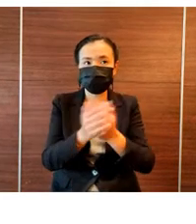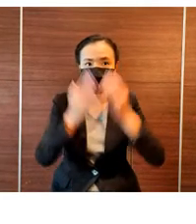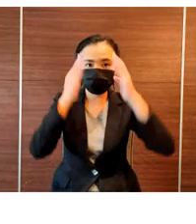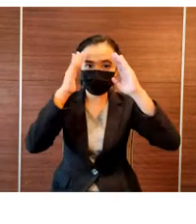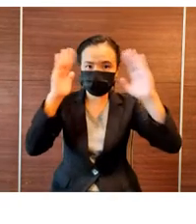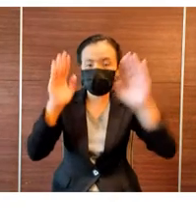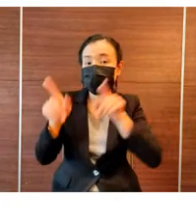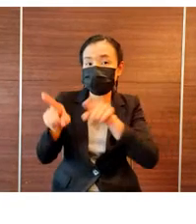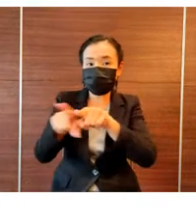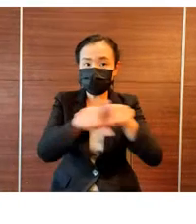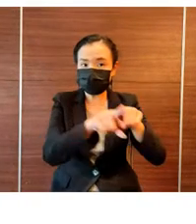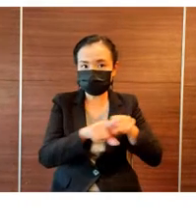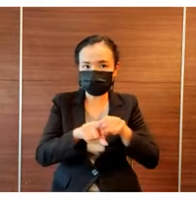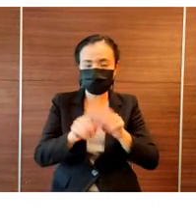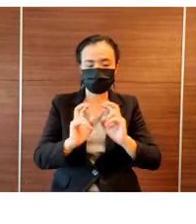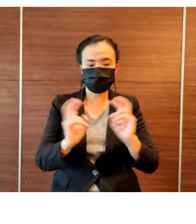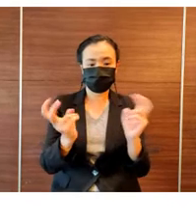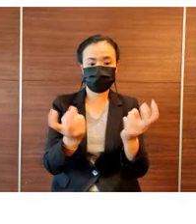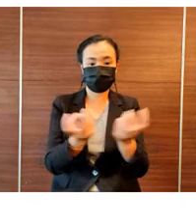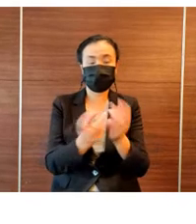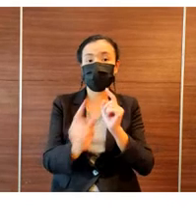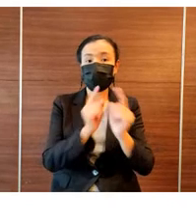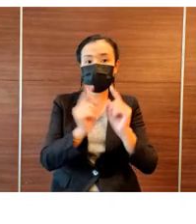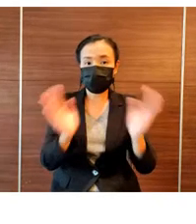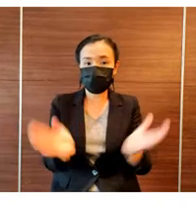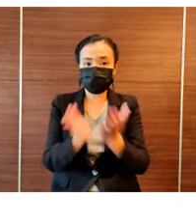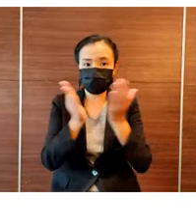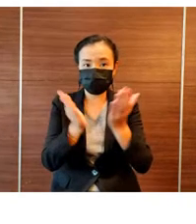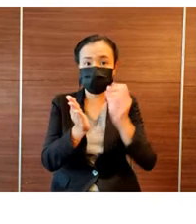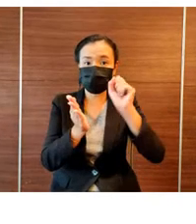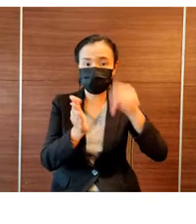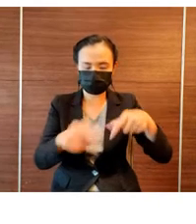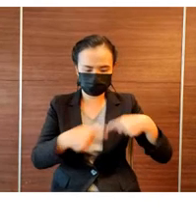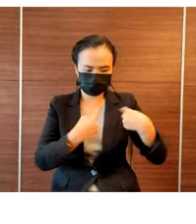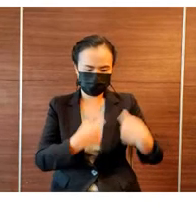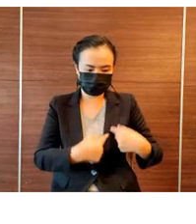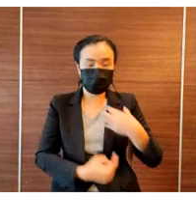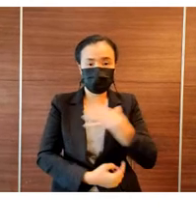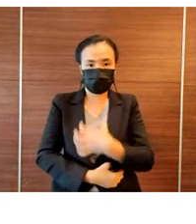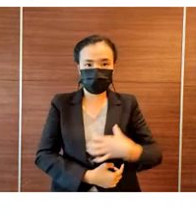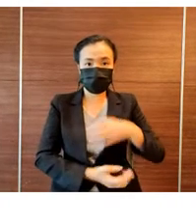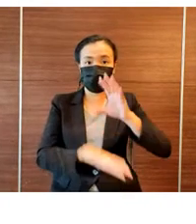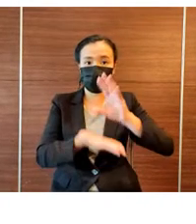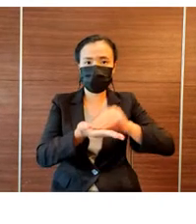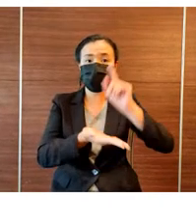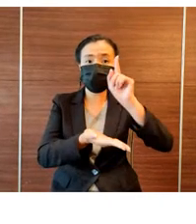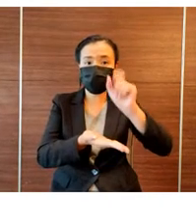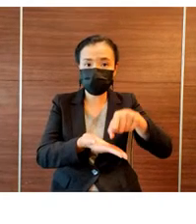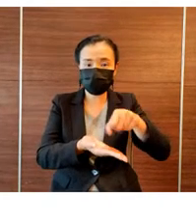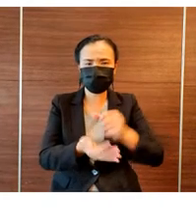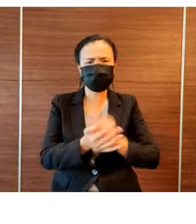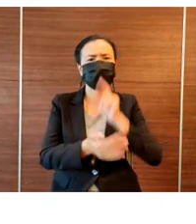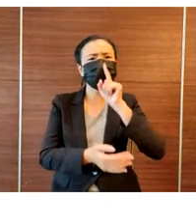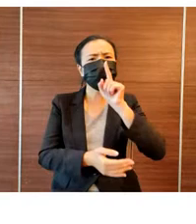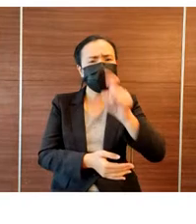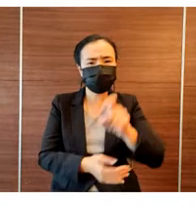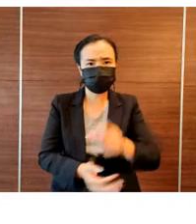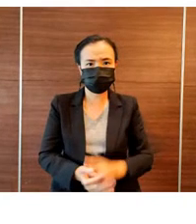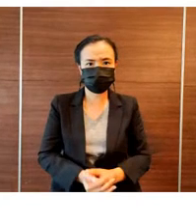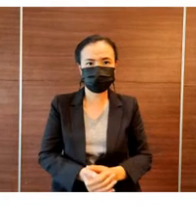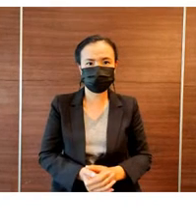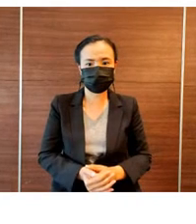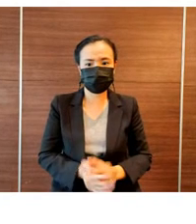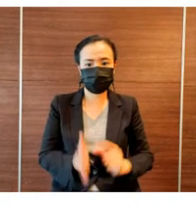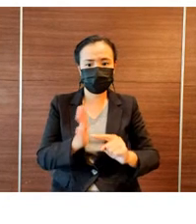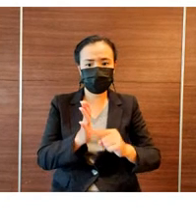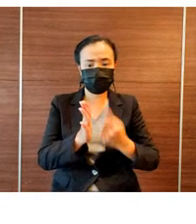การณ์คล้ายๆกันแล้วมานั่งคุยกันใช่มั้ยคะสนับสนุนกันทางด้านจิตใจแล้วก็ข้อมูลต่างๆใช่มั้ยคะนี่ถามย้อนกลับไปนิดนึงคุณอาร์คจุดเริ่มต้น